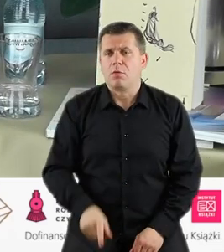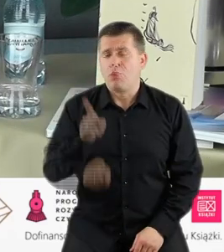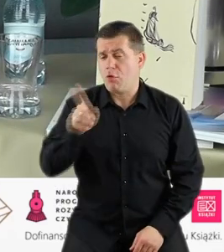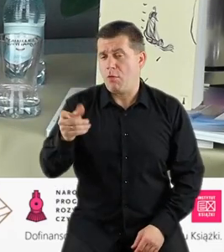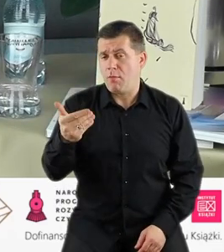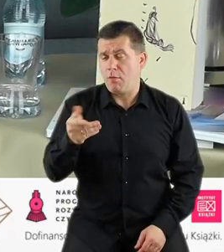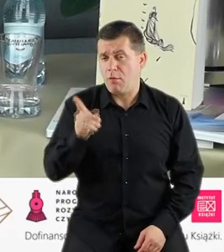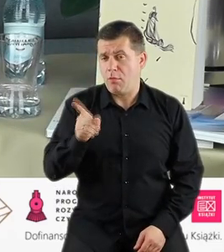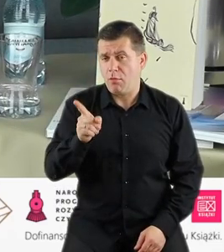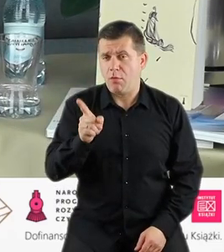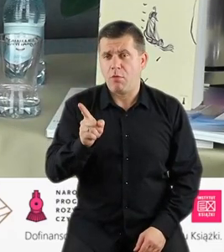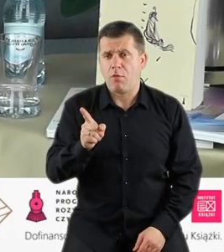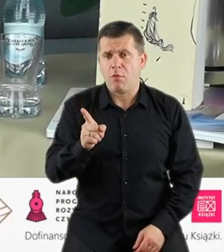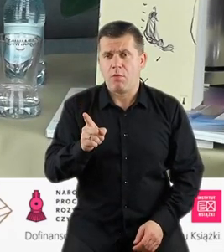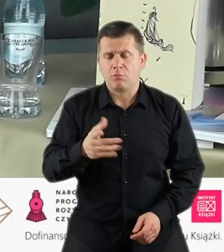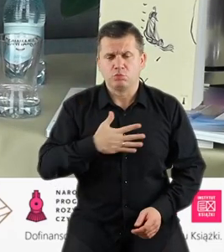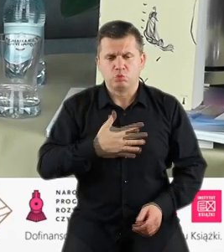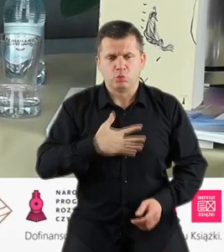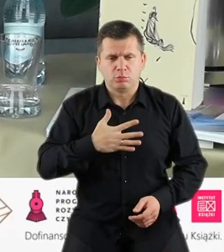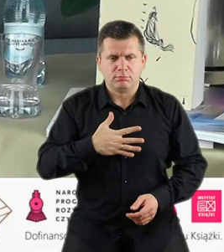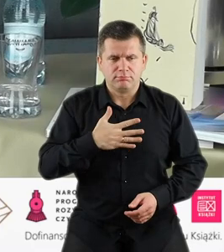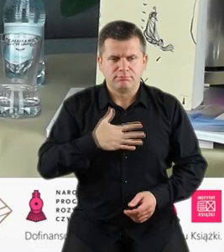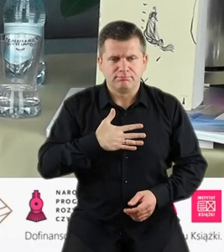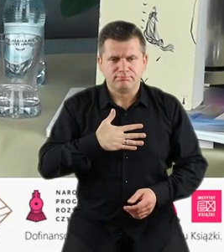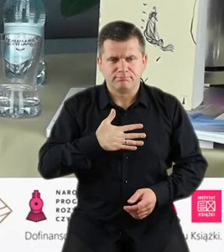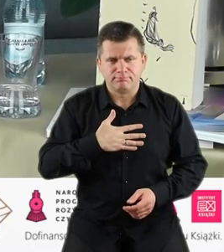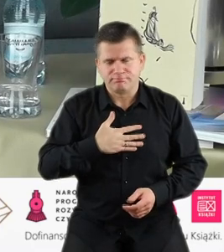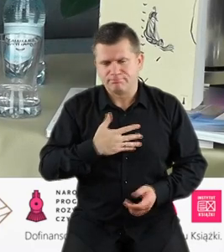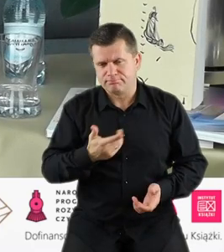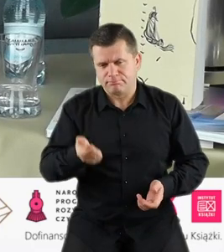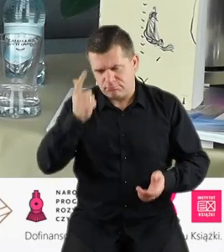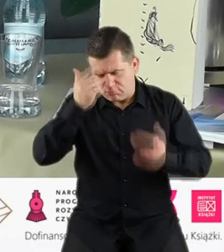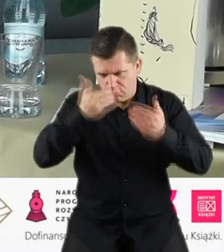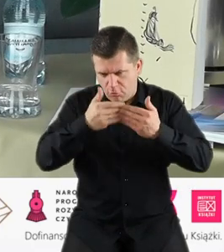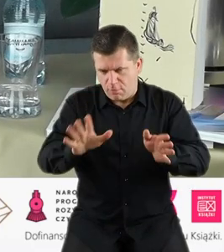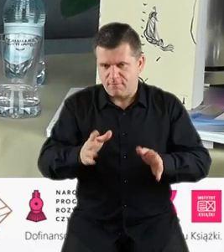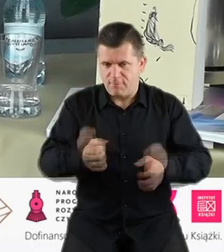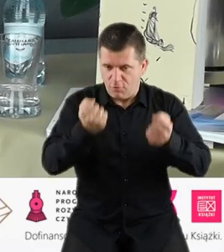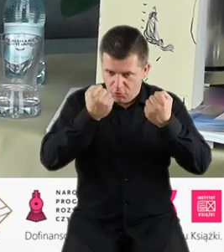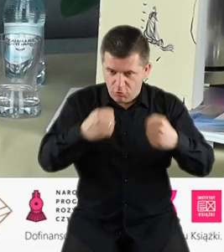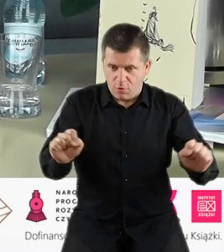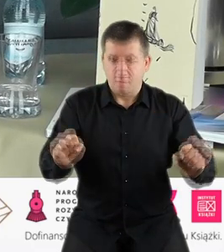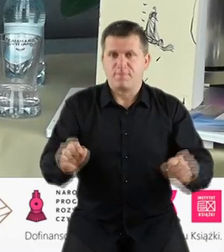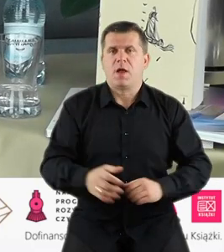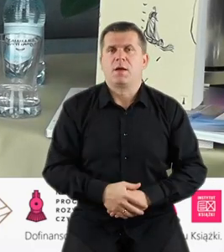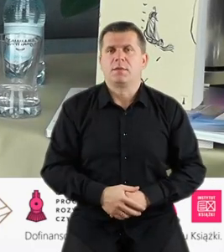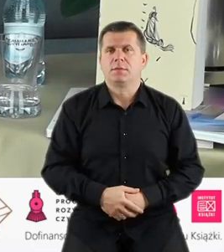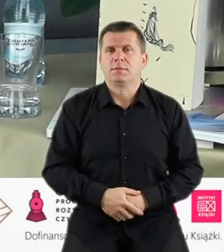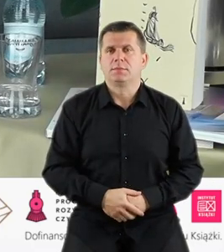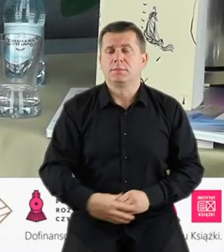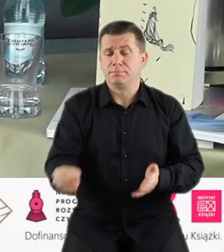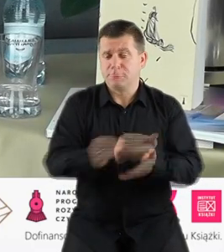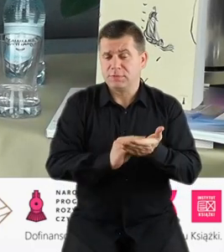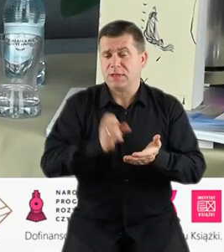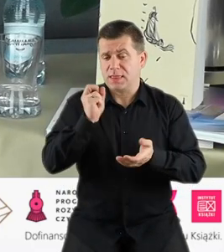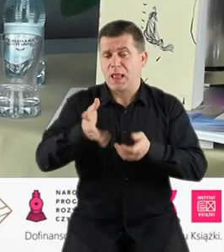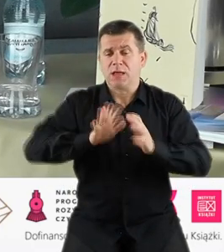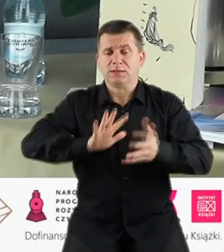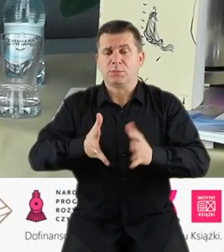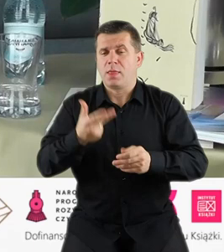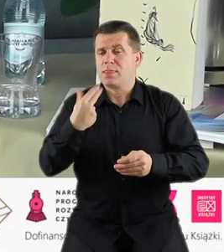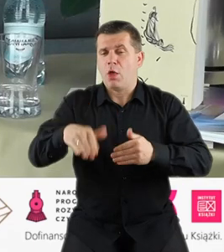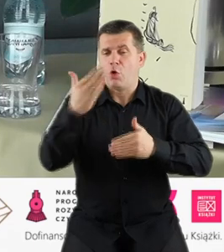że on w ogóle otworzył we mnie taką klapkę odwagi, żeby pisać, no właśnie tak. Nie